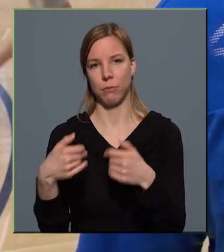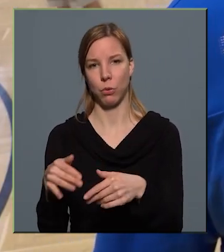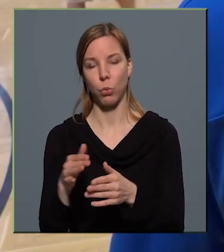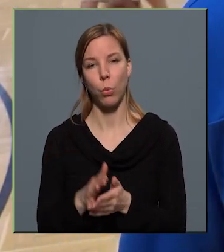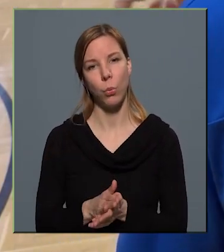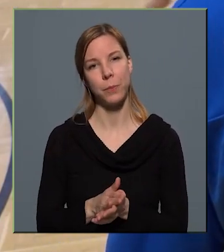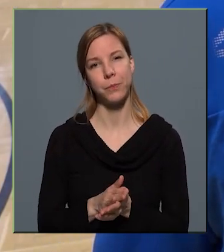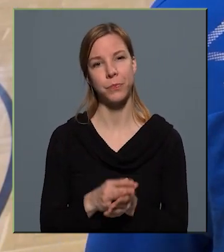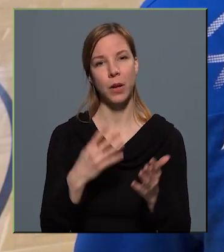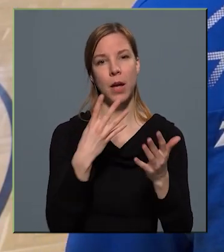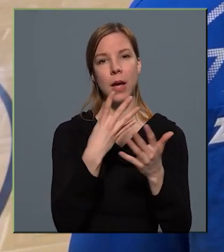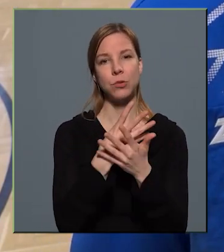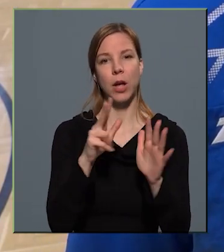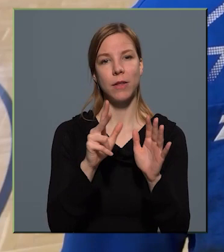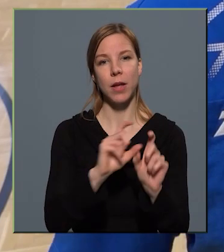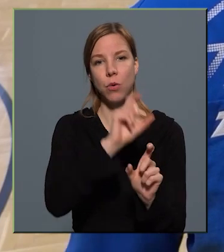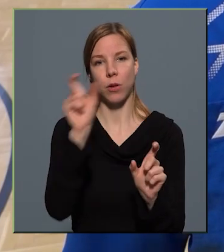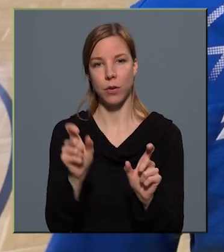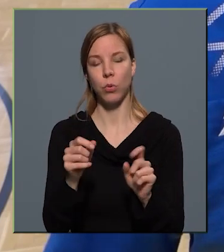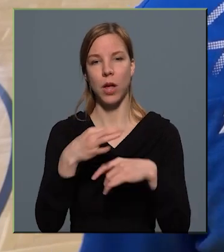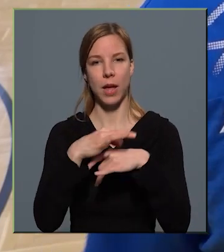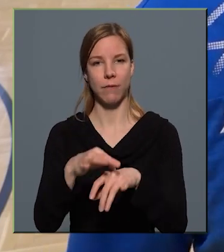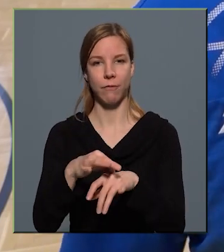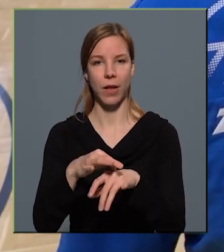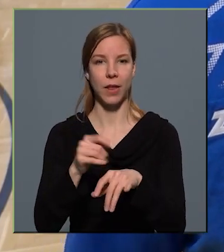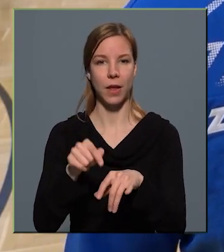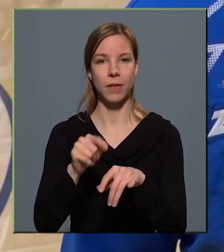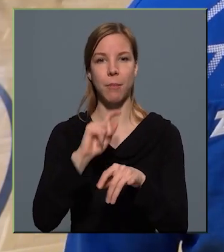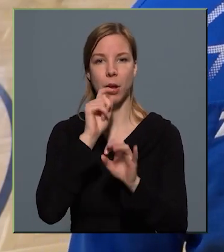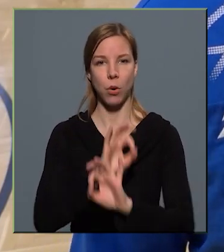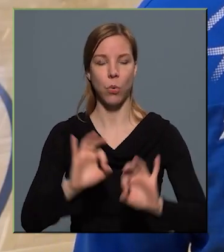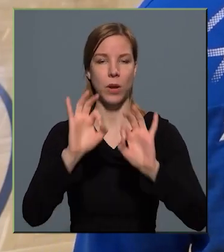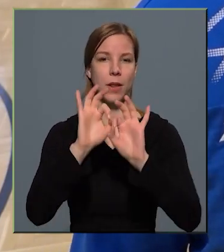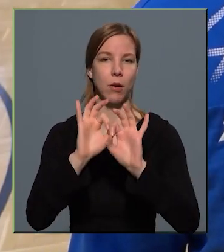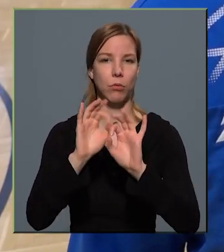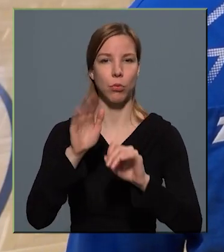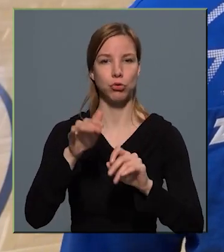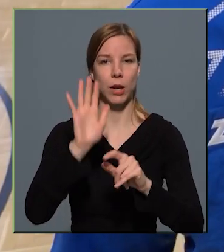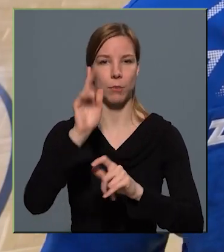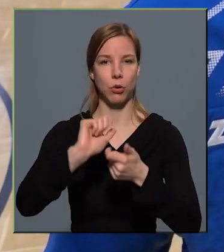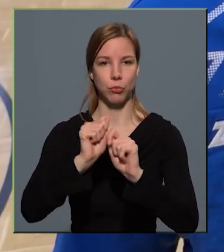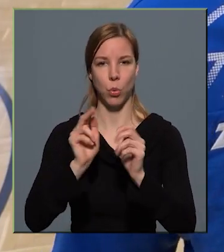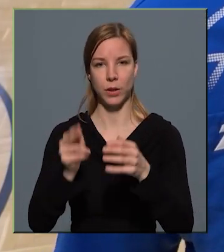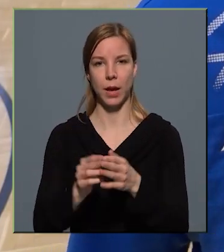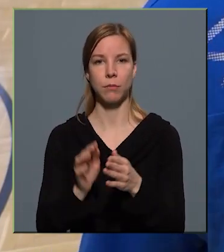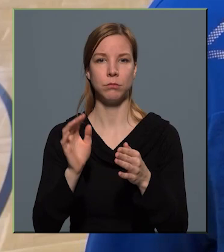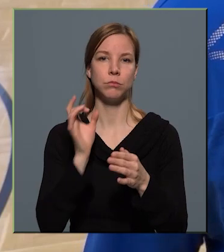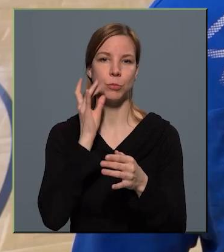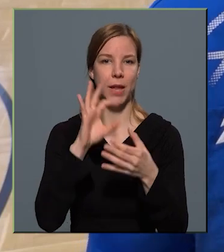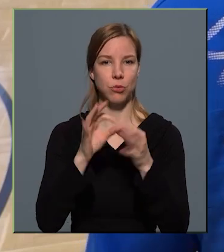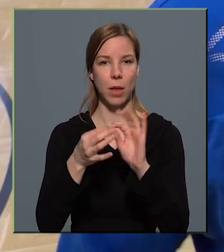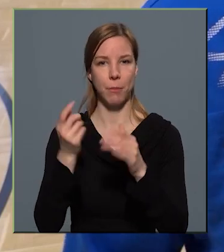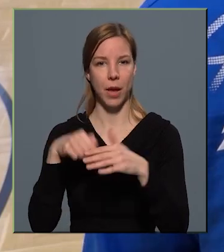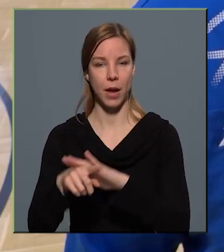gyakorlatilag 98 óta én vezetem az országban a kosárlabda sportákat a speciális olimpiánál. Tehát ez így alakult, hogy az